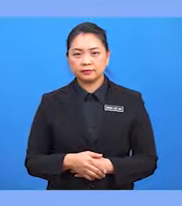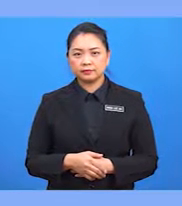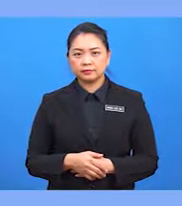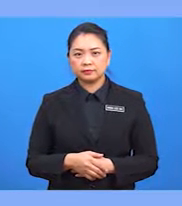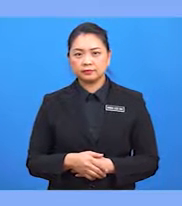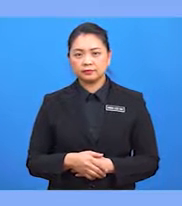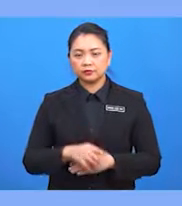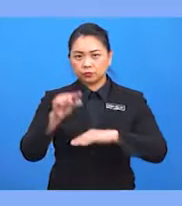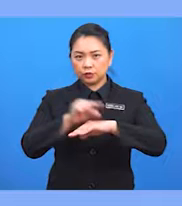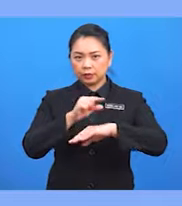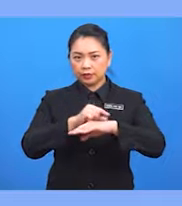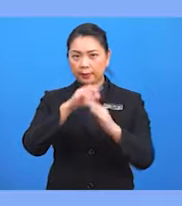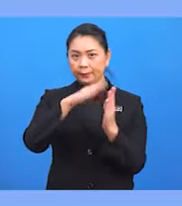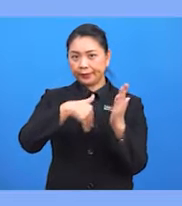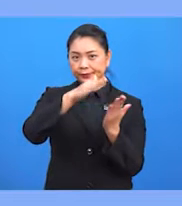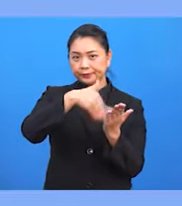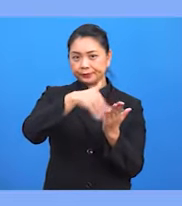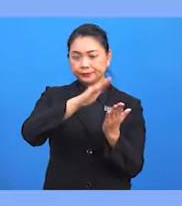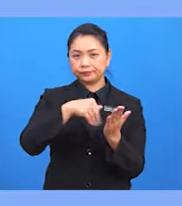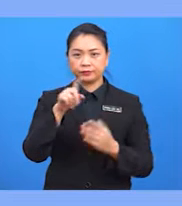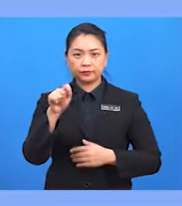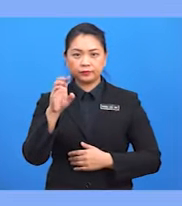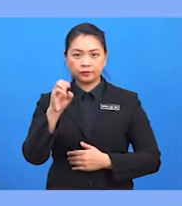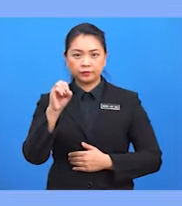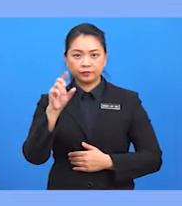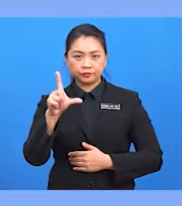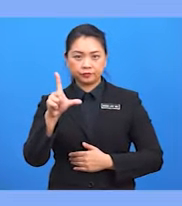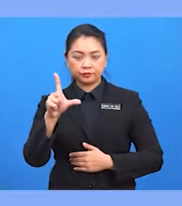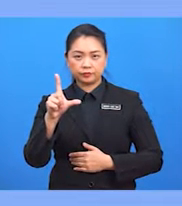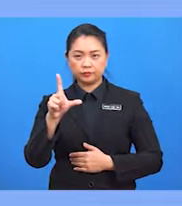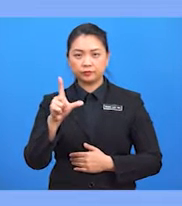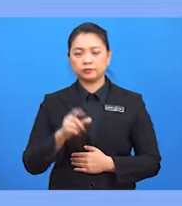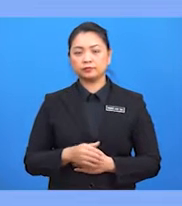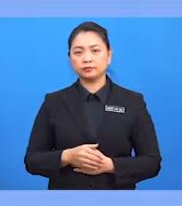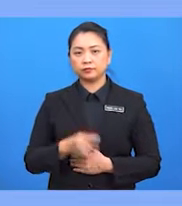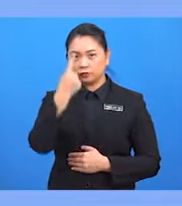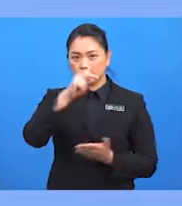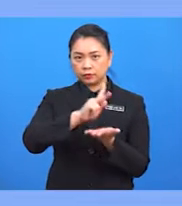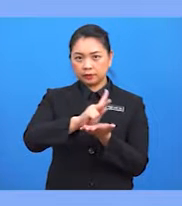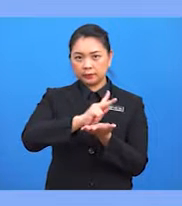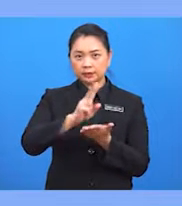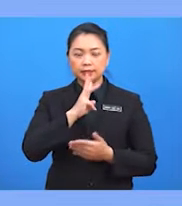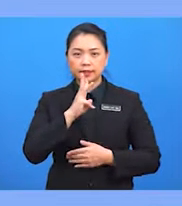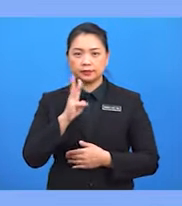Gunakan masking dan brush tool untuk mengemaskan percikan air anda.